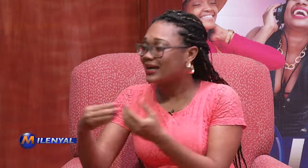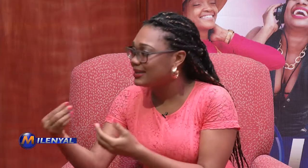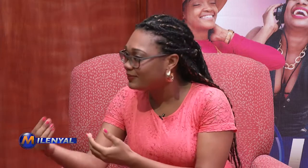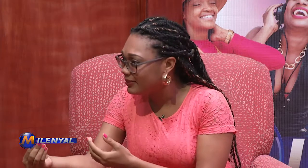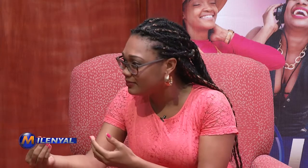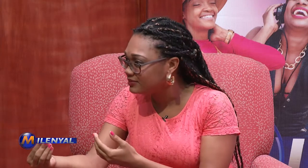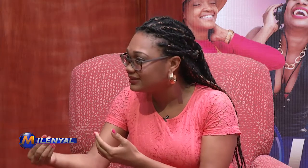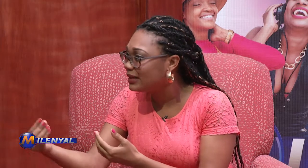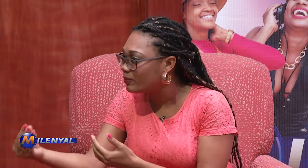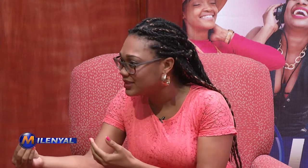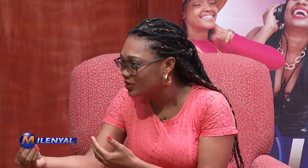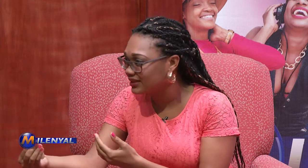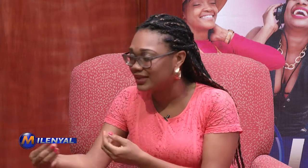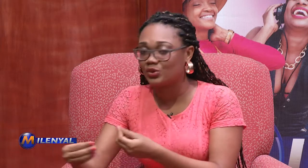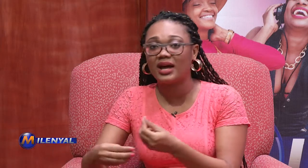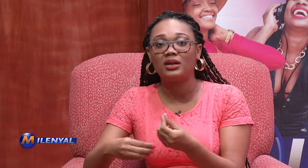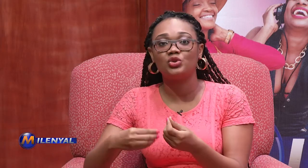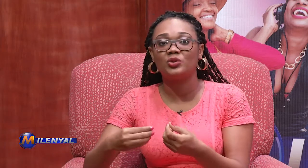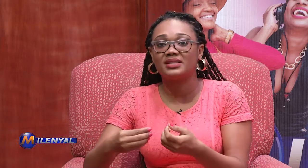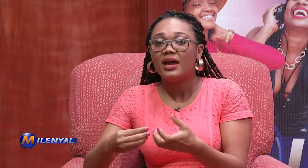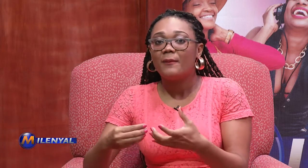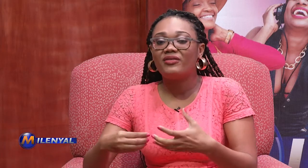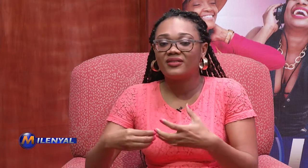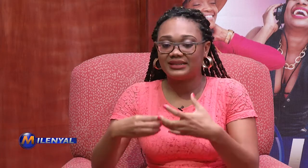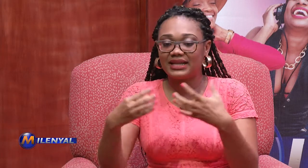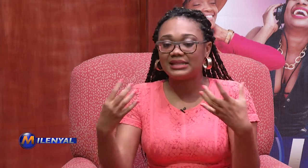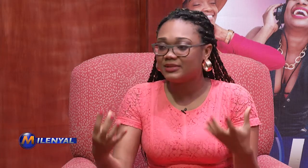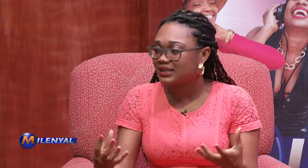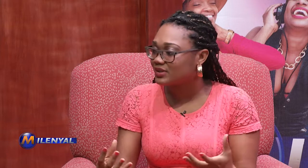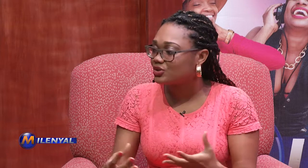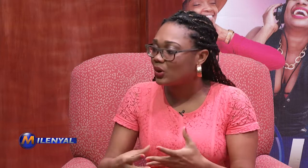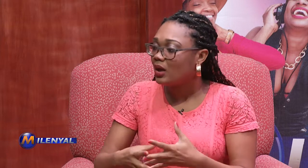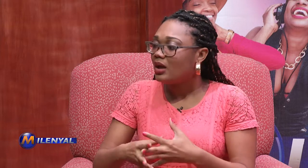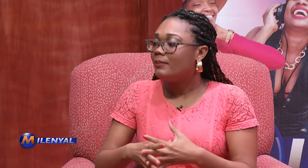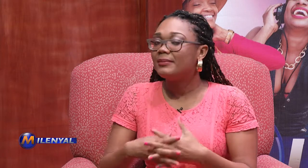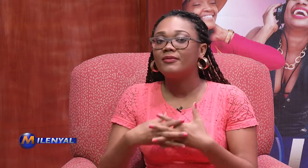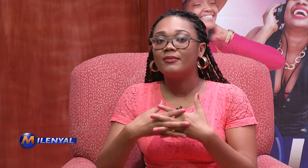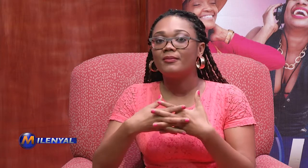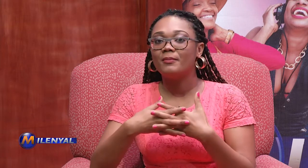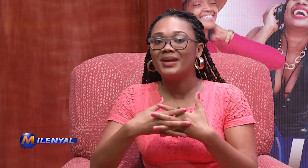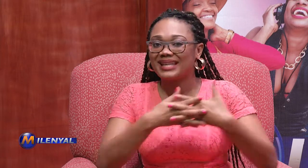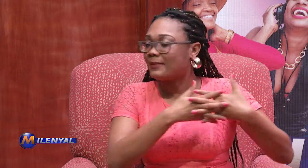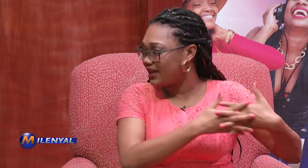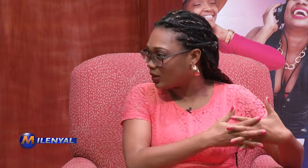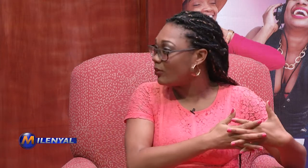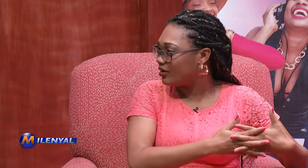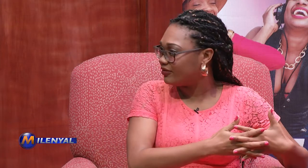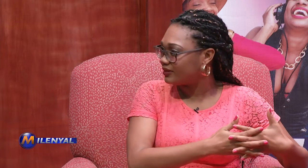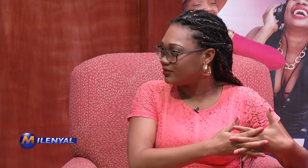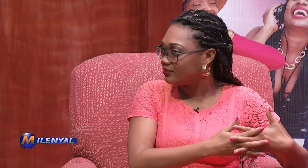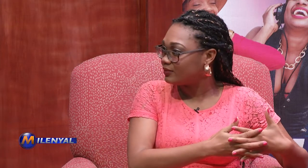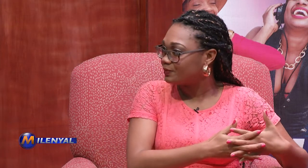Ils ont accepté une telle compétition internationale ou du moins moi je veux faire tel type d'exposition, mais ça me gagne